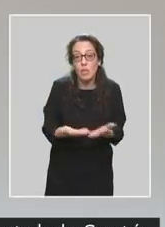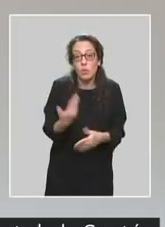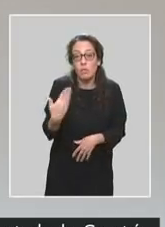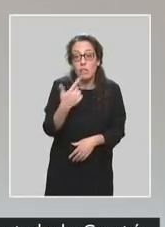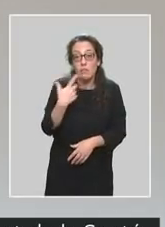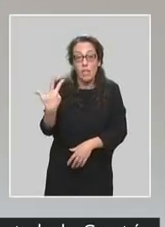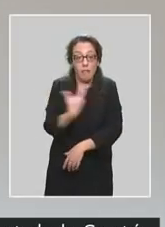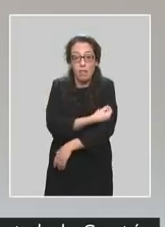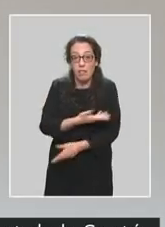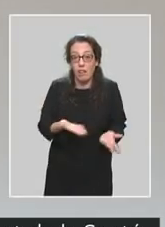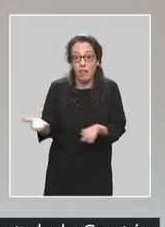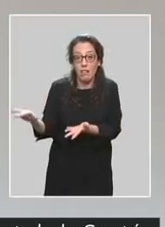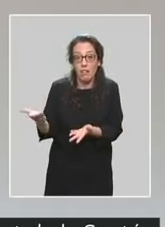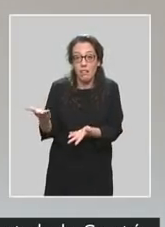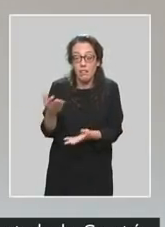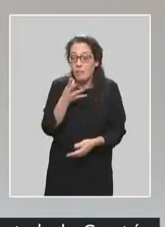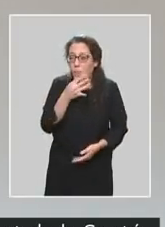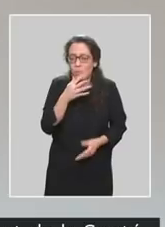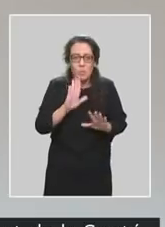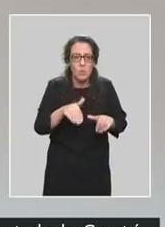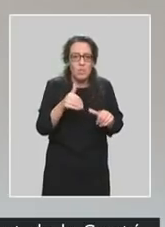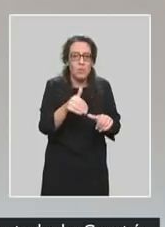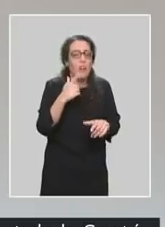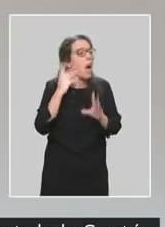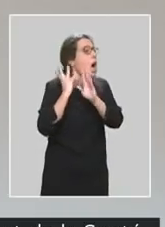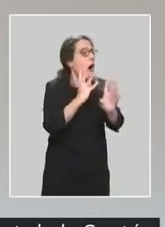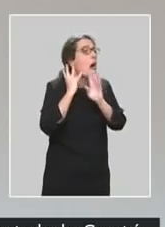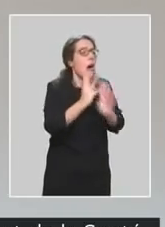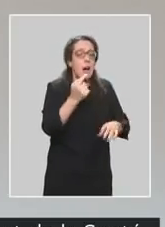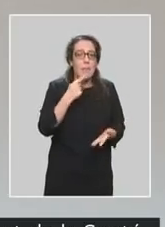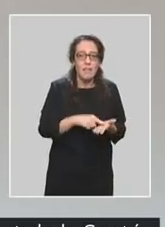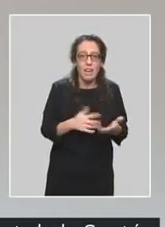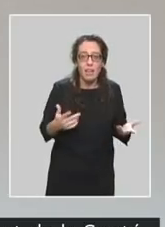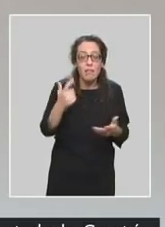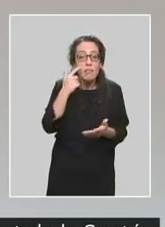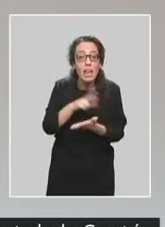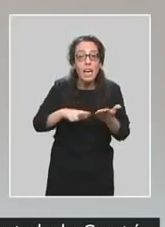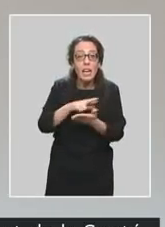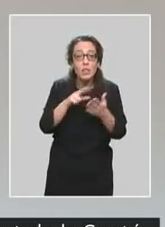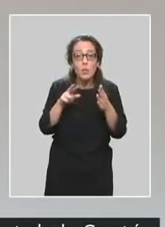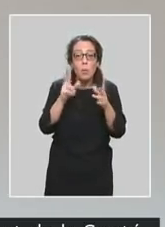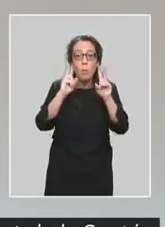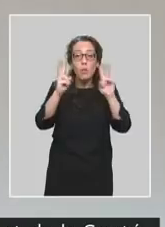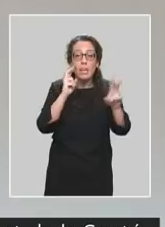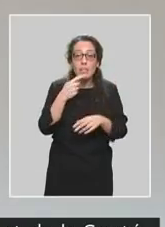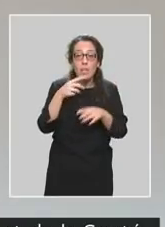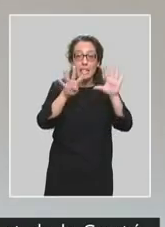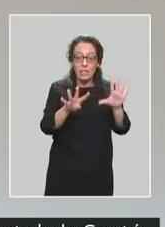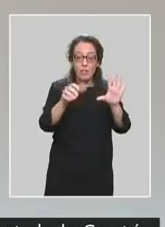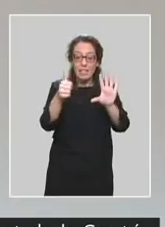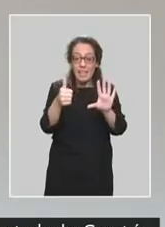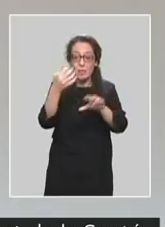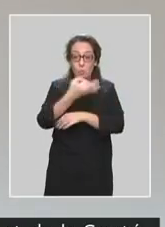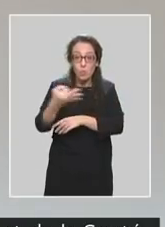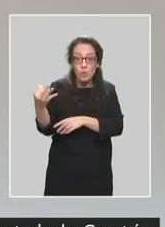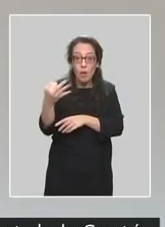compréhensible. Ce n'est plus compréhensible. D'ailleurs, vous avez des régions françaises, regardez la région Bretagne, c'est près de 96% des habitants vaccinables qui sont vaccinés. Donc